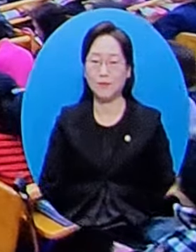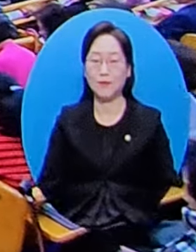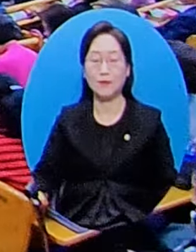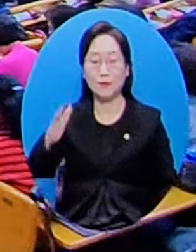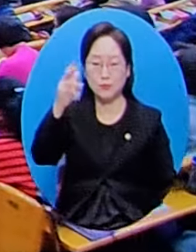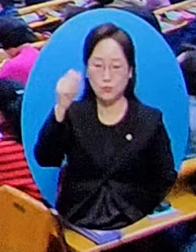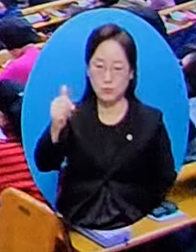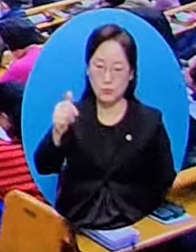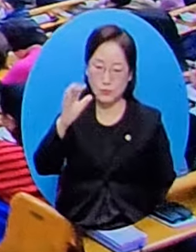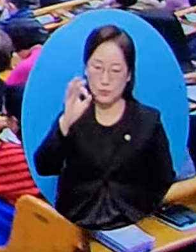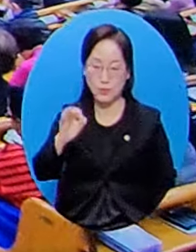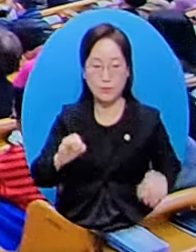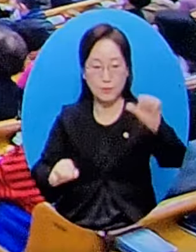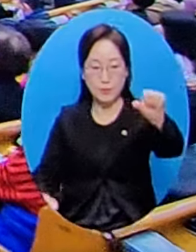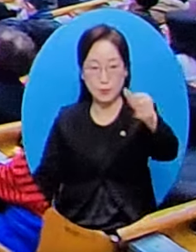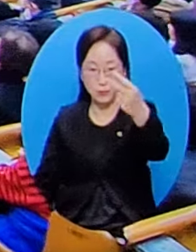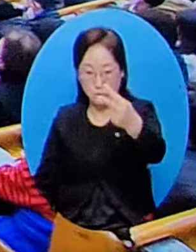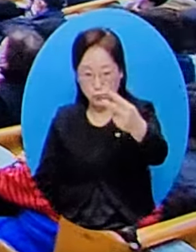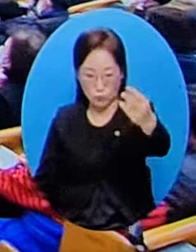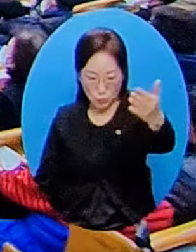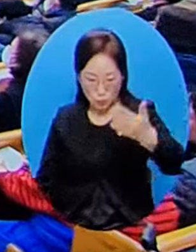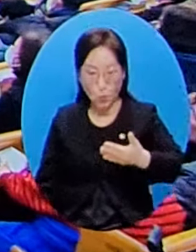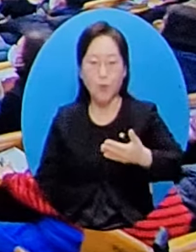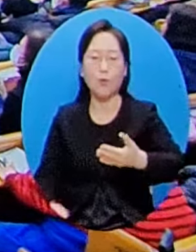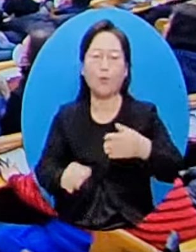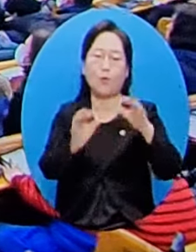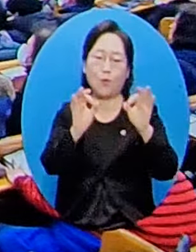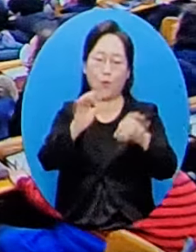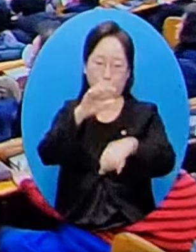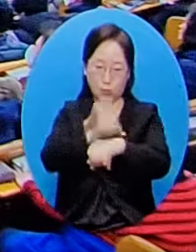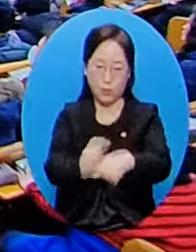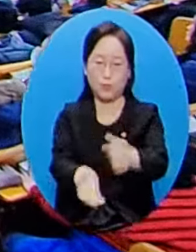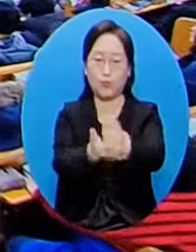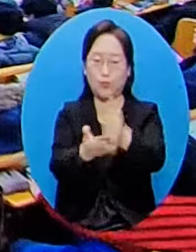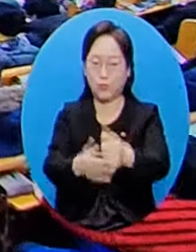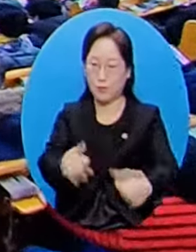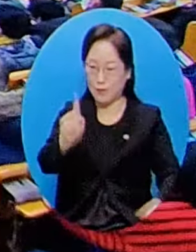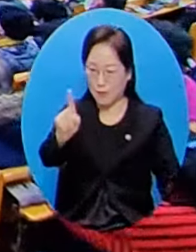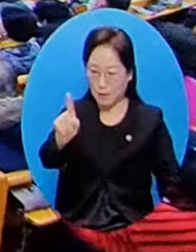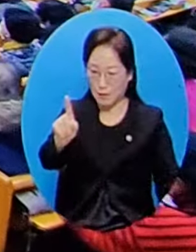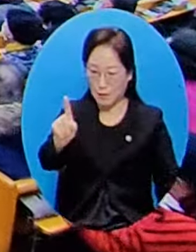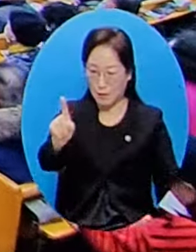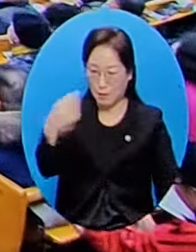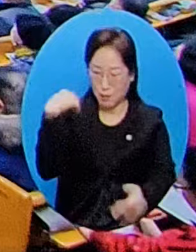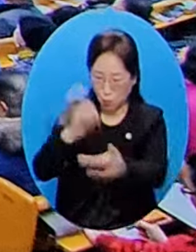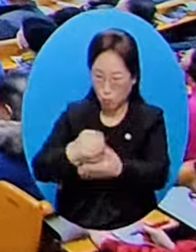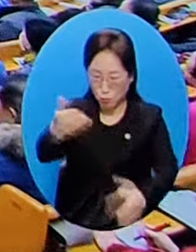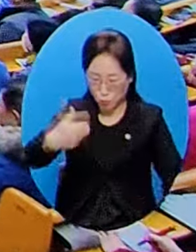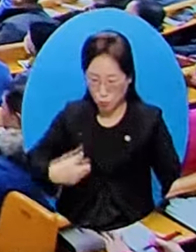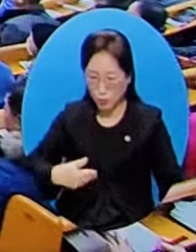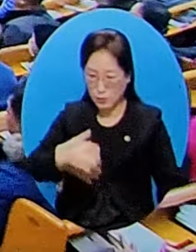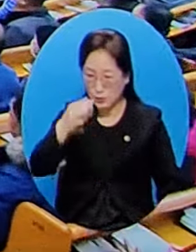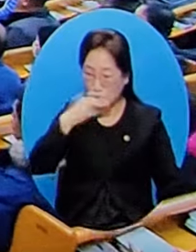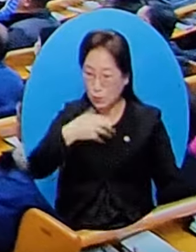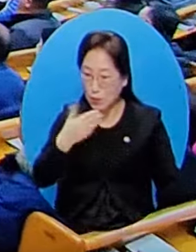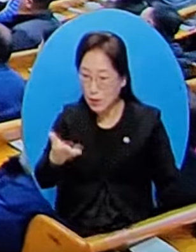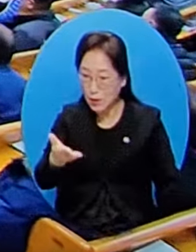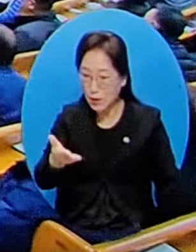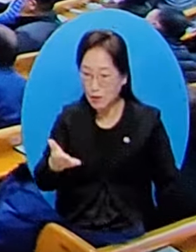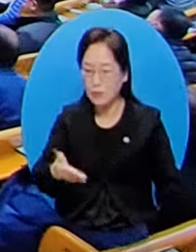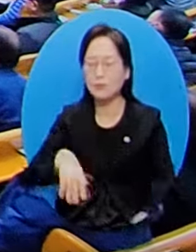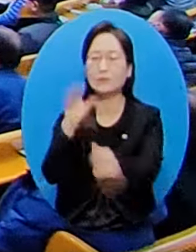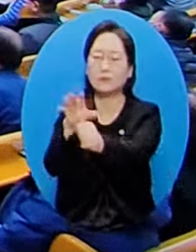주인이 다섯 달란트, 두 달란트 가져온 사람을 칭찬하고 한 달란트를 아무것도 남기지 않고 가져온 종을